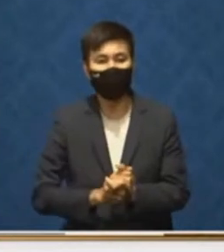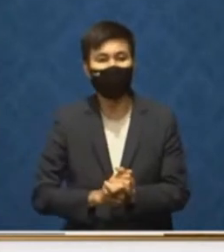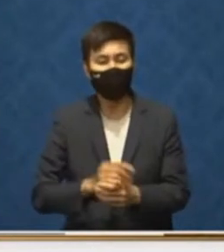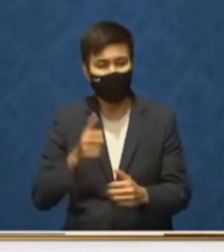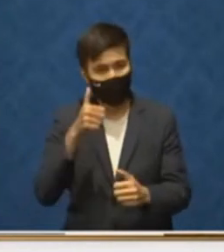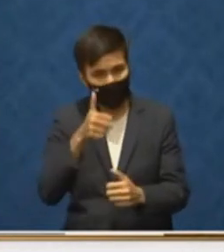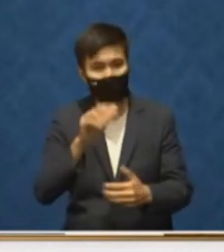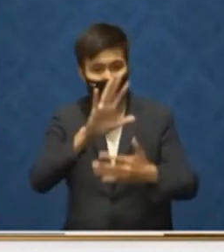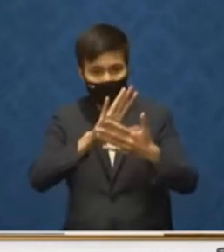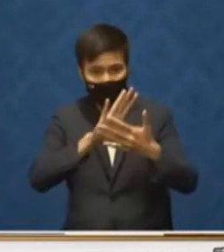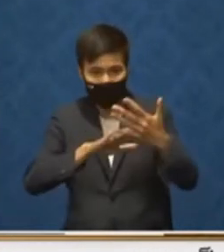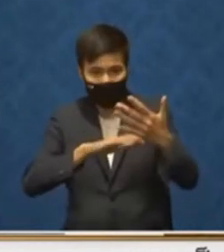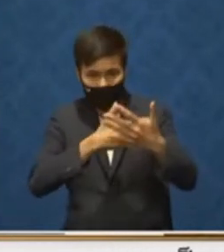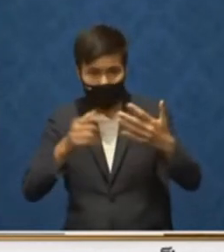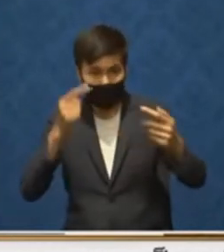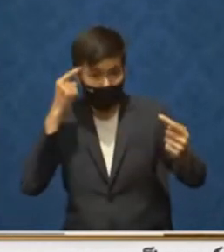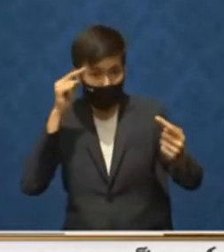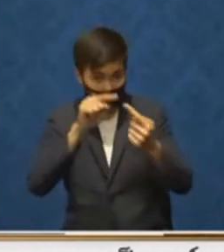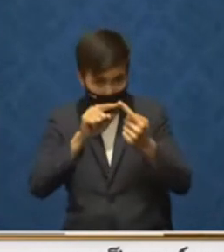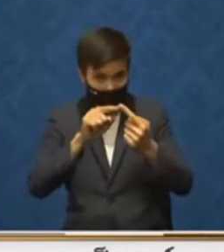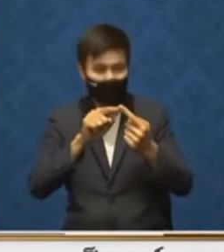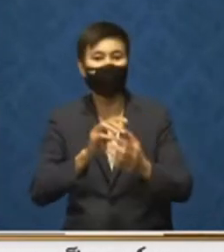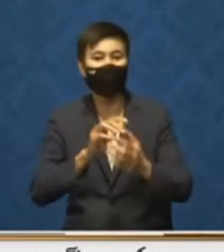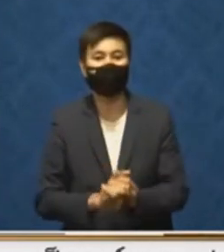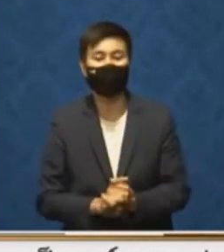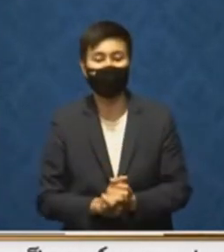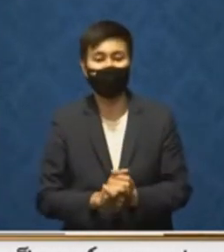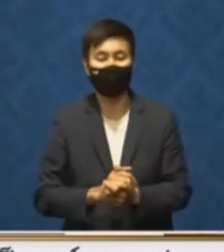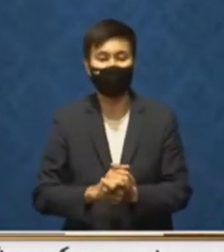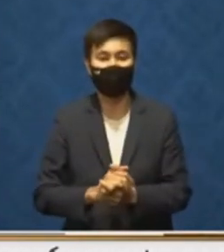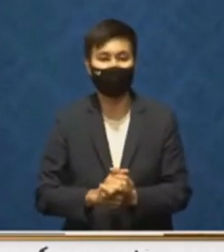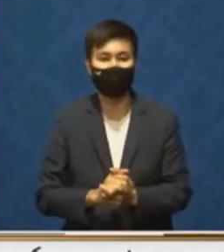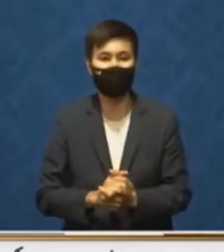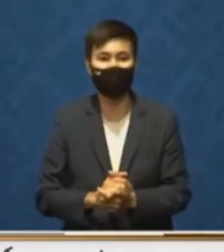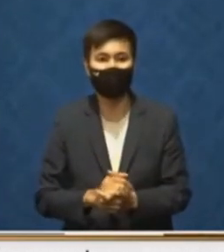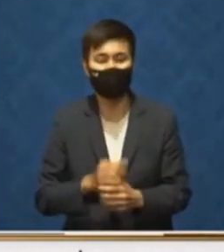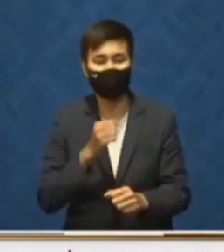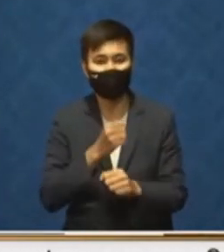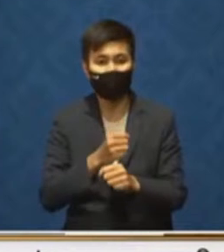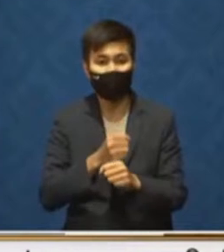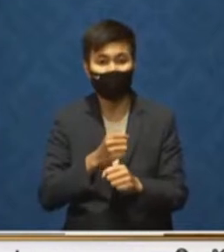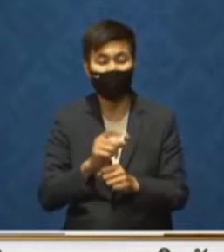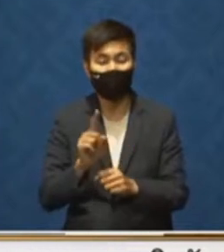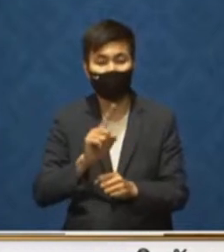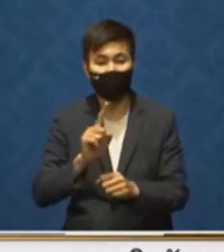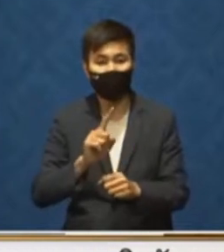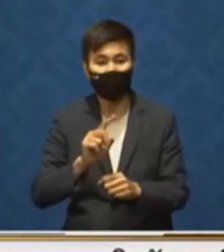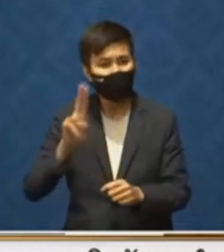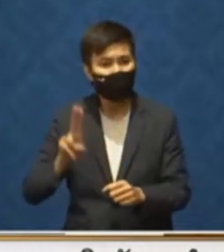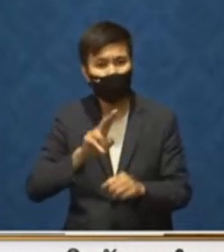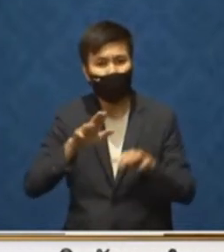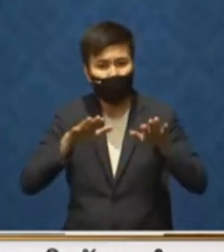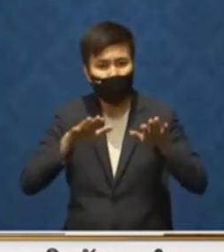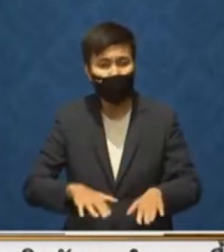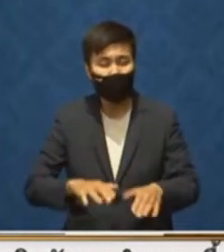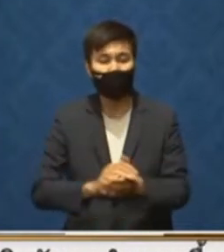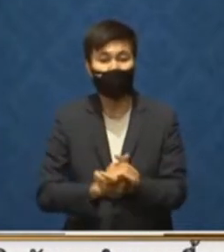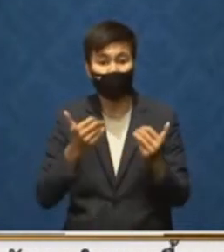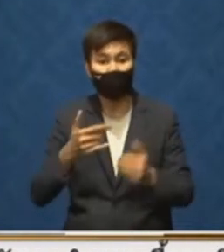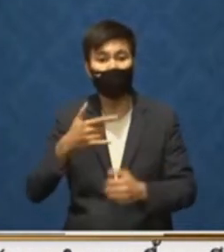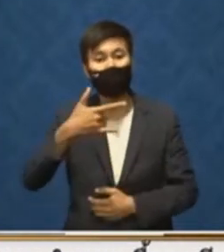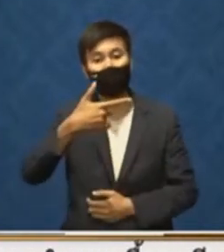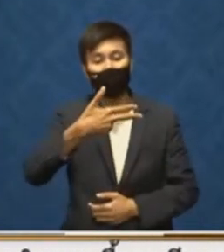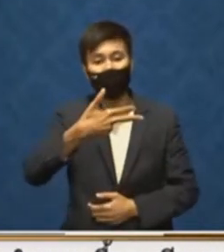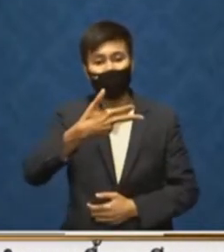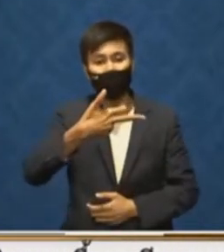แม้จะรับผลกระทบจากธนาคารก็ตามที่ทำให้การเดินทางอากาศระหว่างประเทศหยุดชะงักลงปัจจุบันการบินไทยนั้นมีสภาพคล่อง